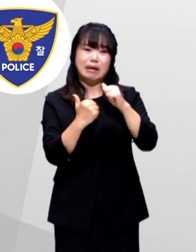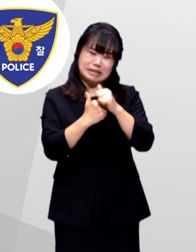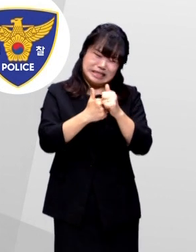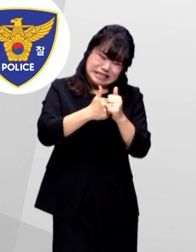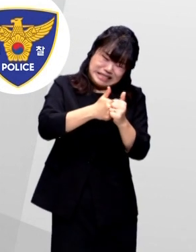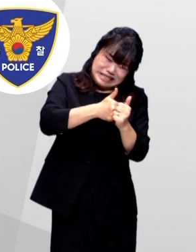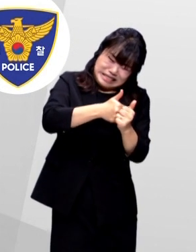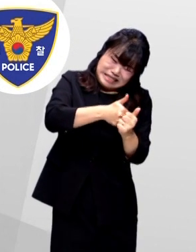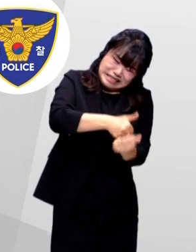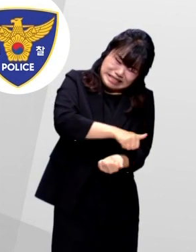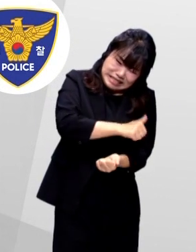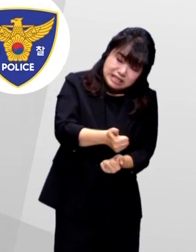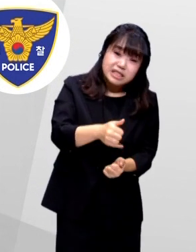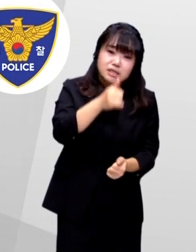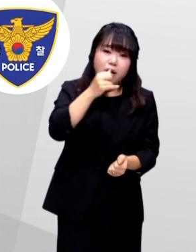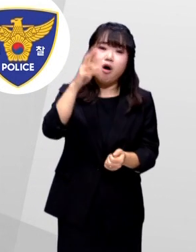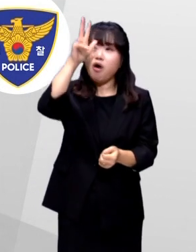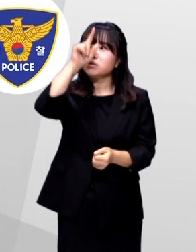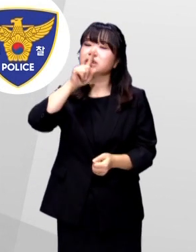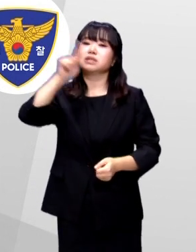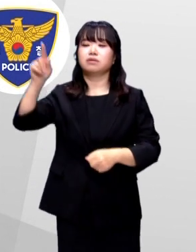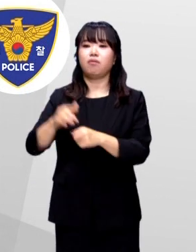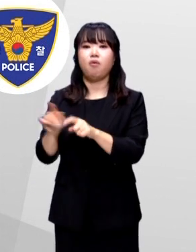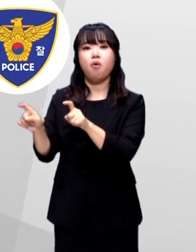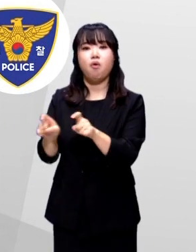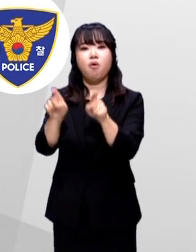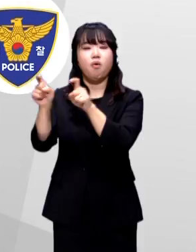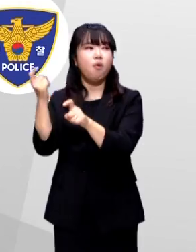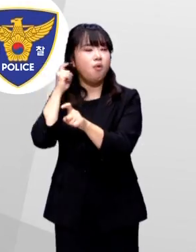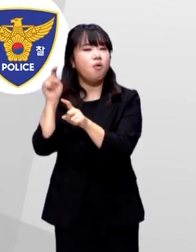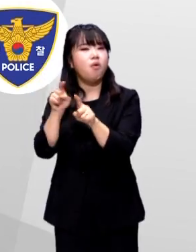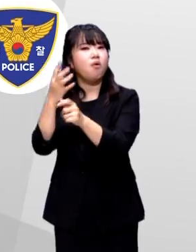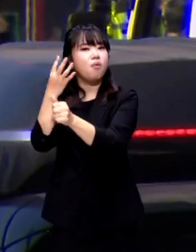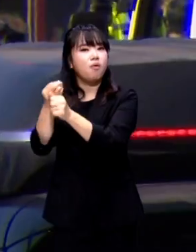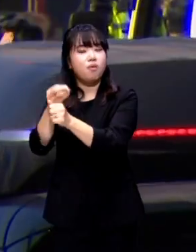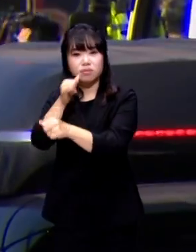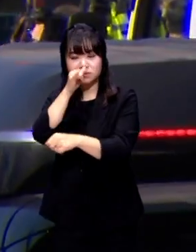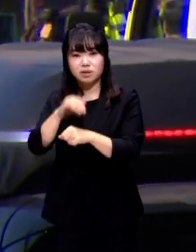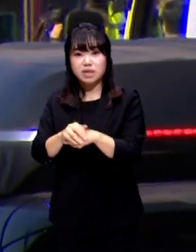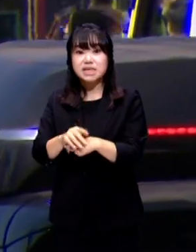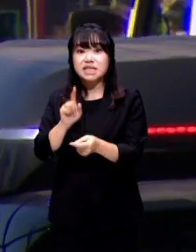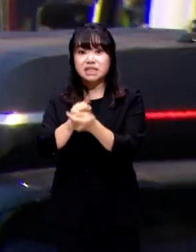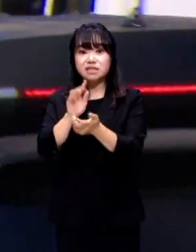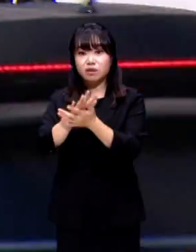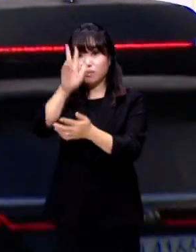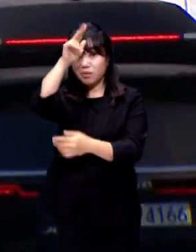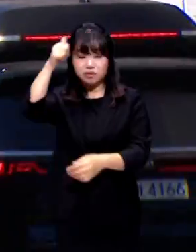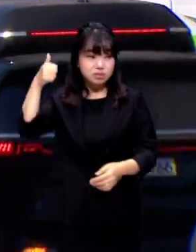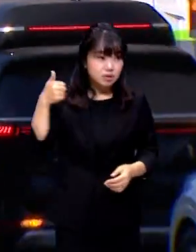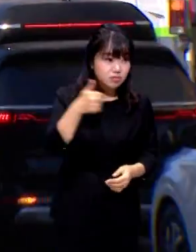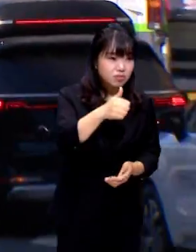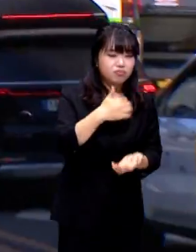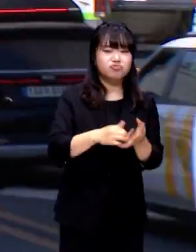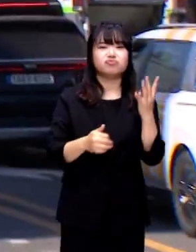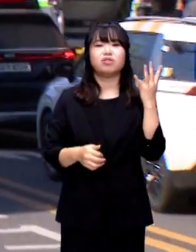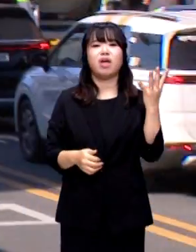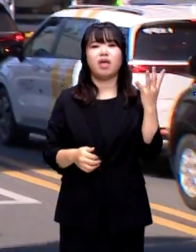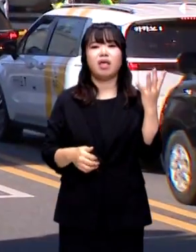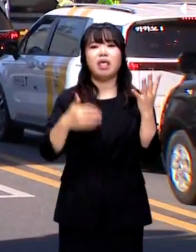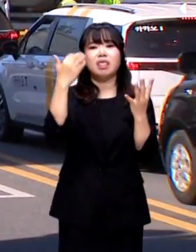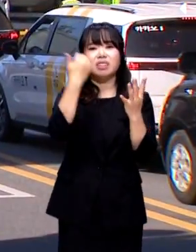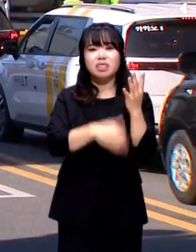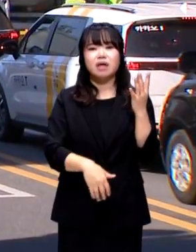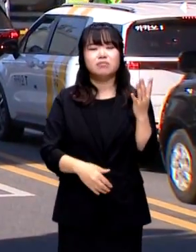있다고 신고합니다. 공개된 신고 11건 가운데 실제 경찰이 출동한 건은 4건에 불과했고 나머진